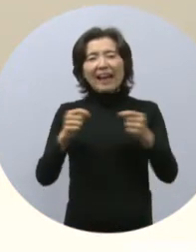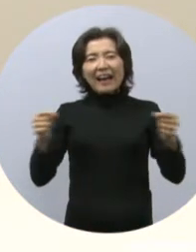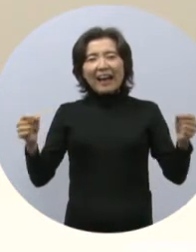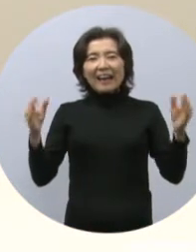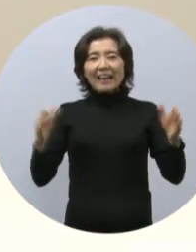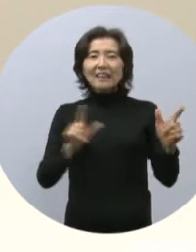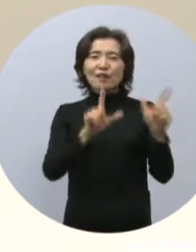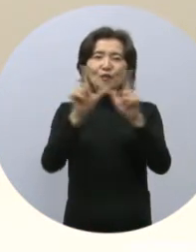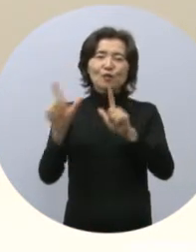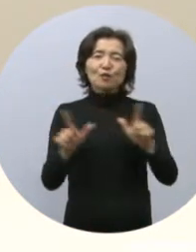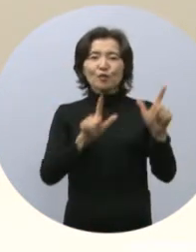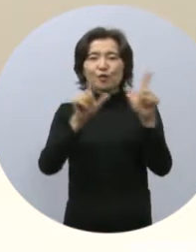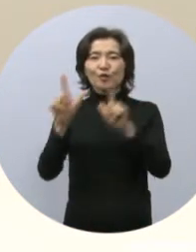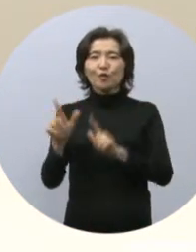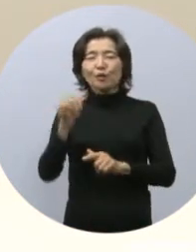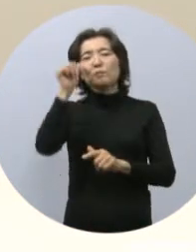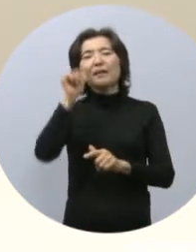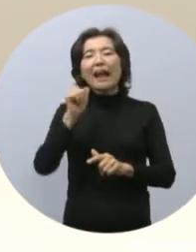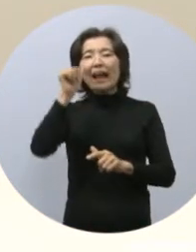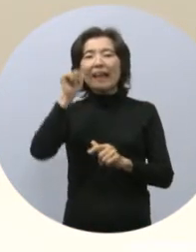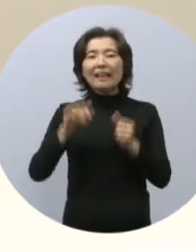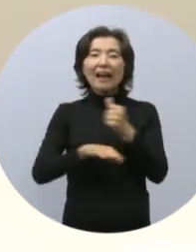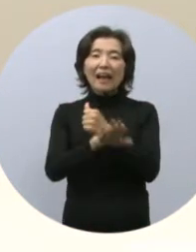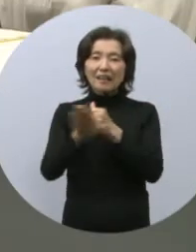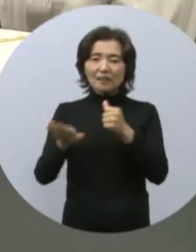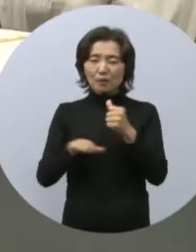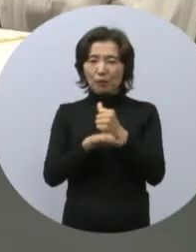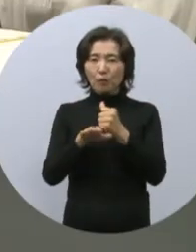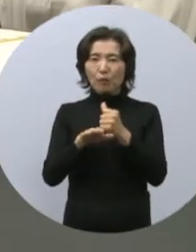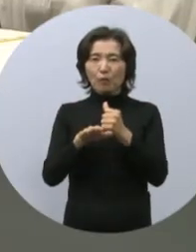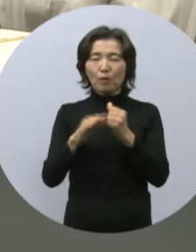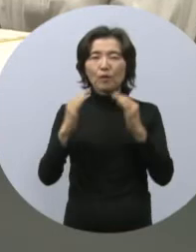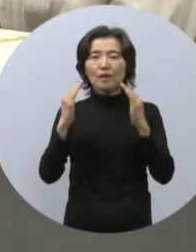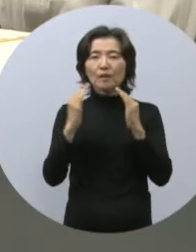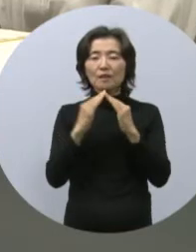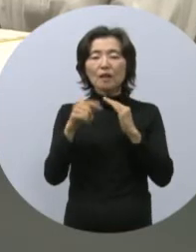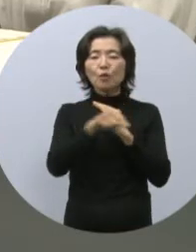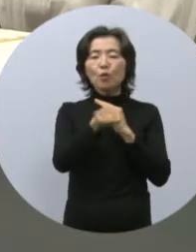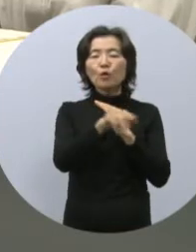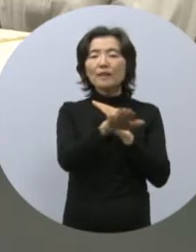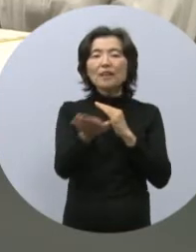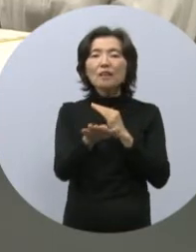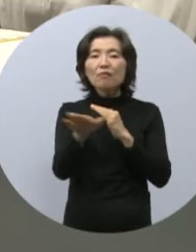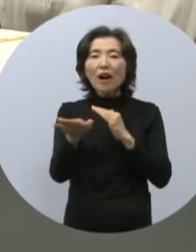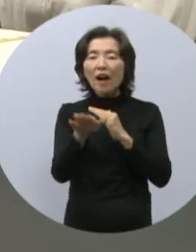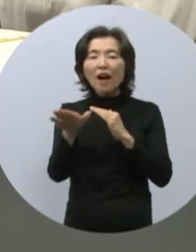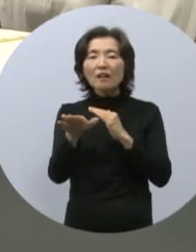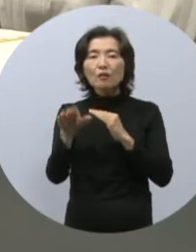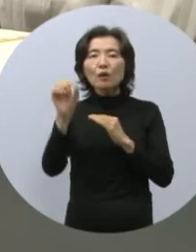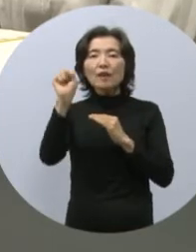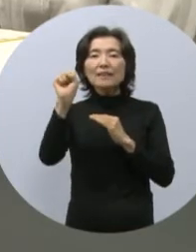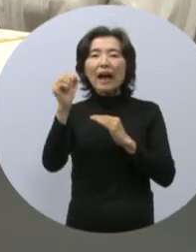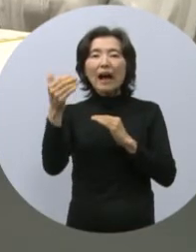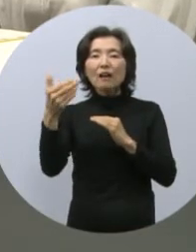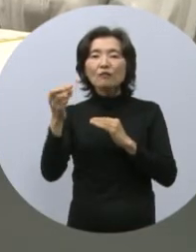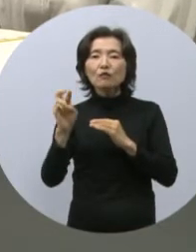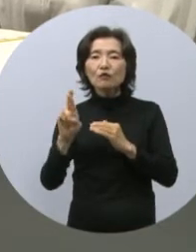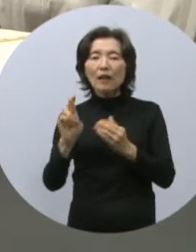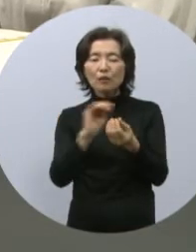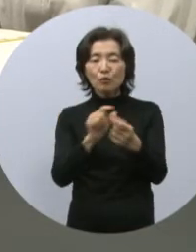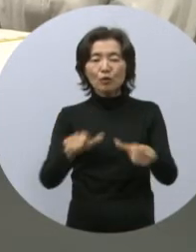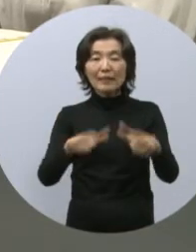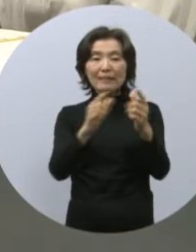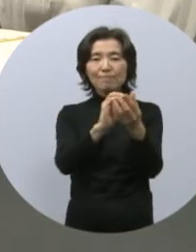住み慣れた環境、そしてまた庭にあります桜が毎年春